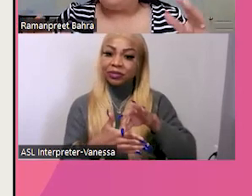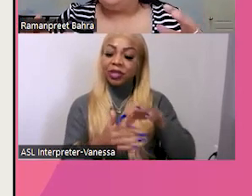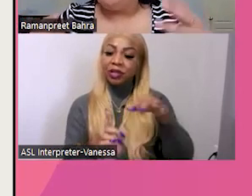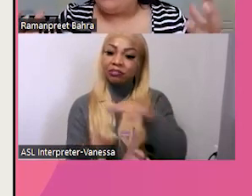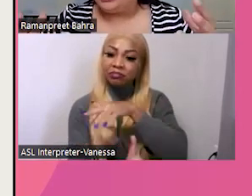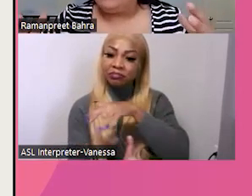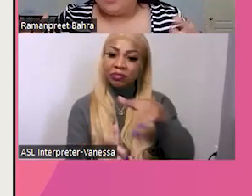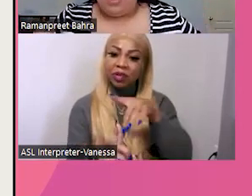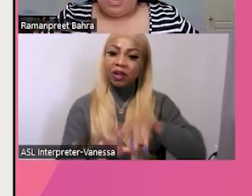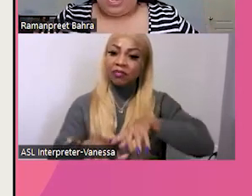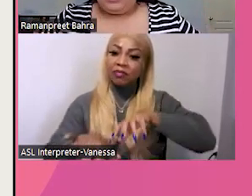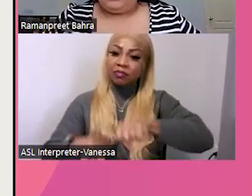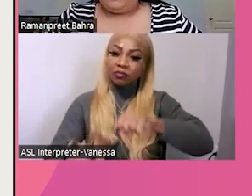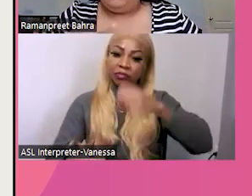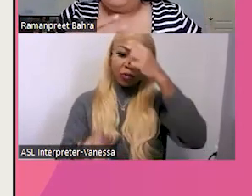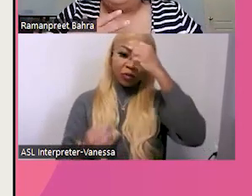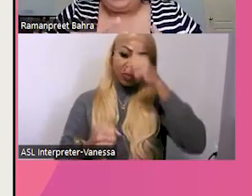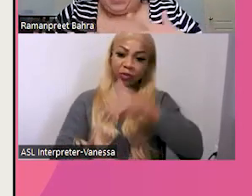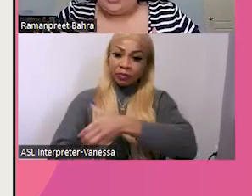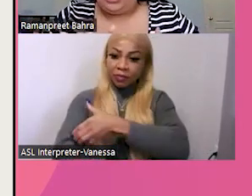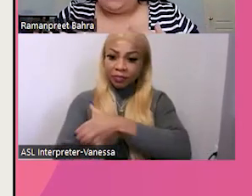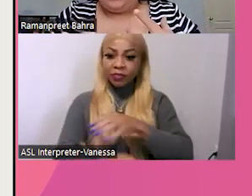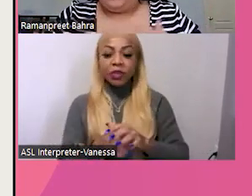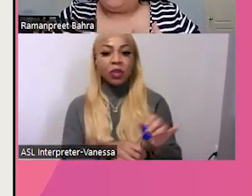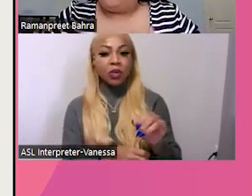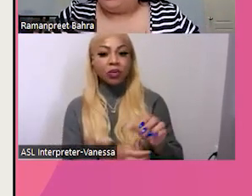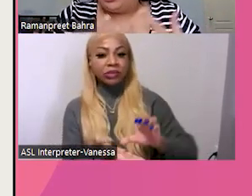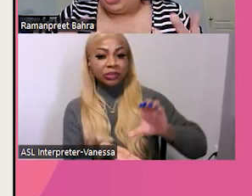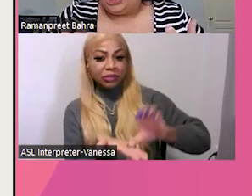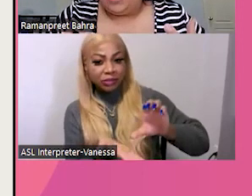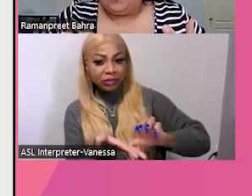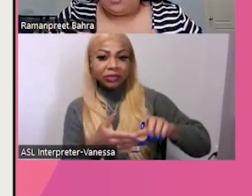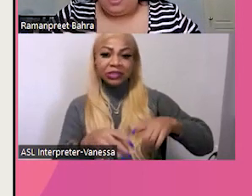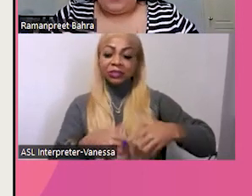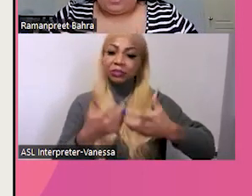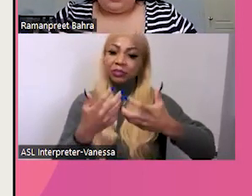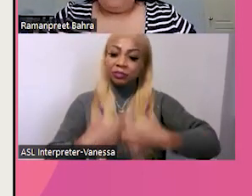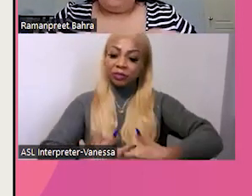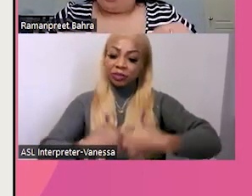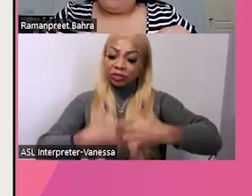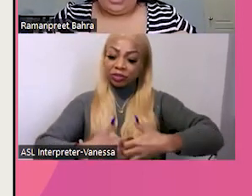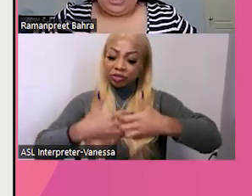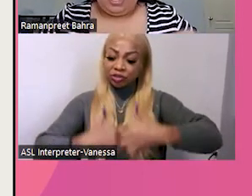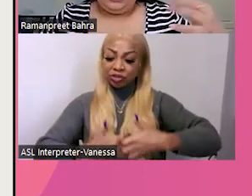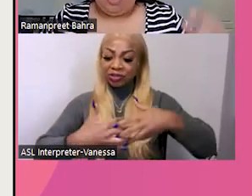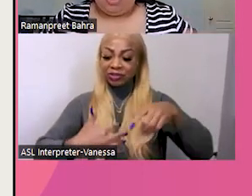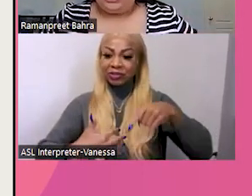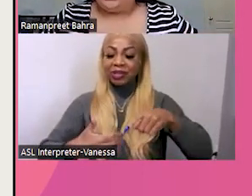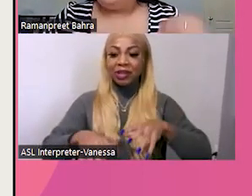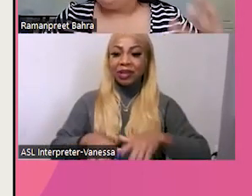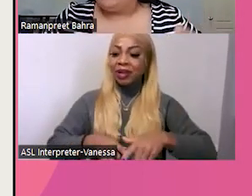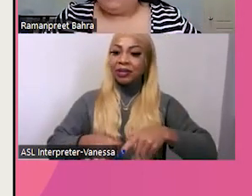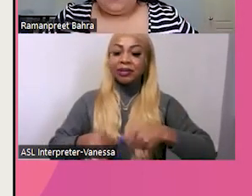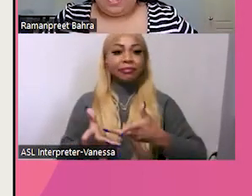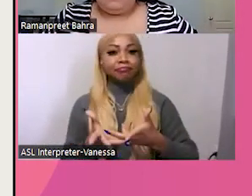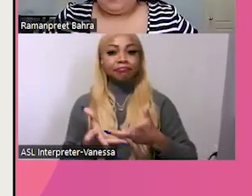contexte et une matrice de pouvoir, de dominance colonialiste. Et ces machines capitalistes qui finissent